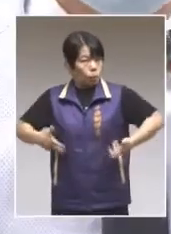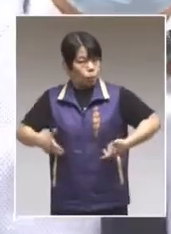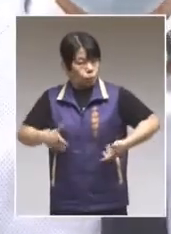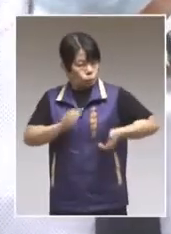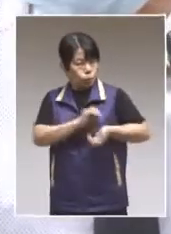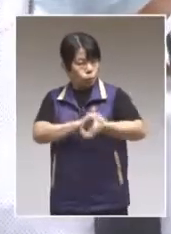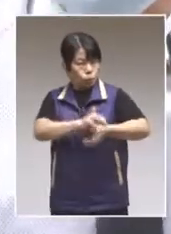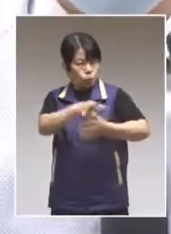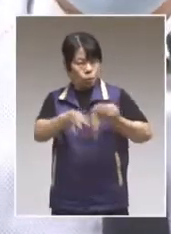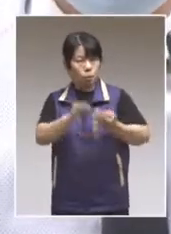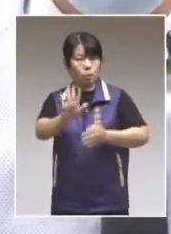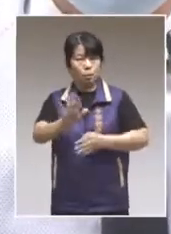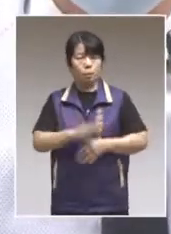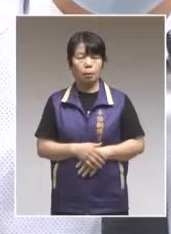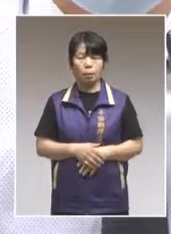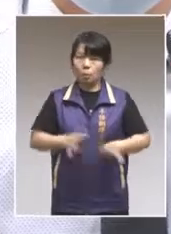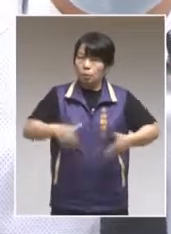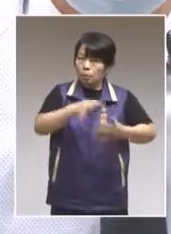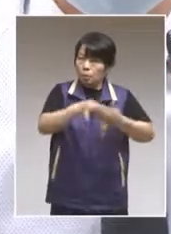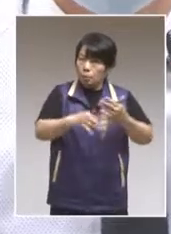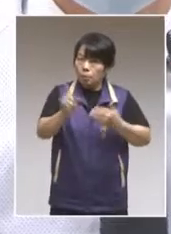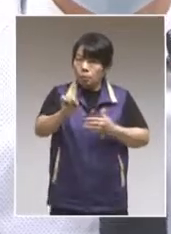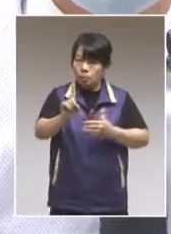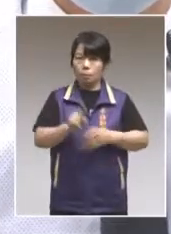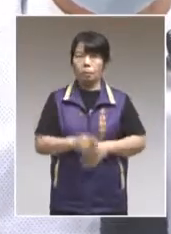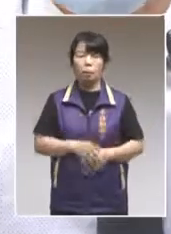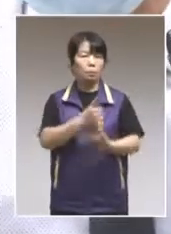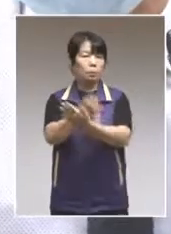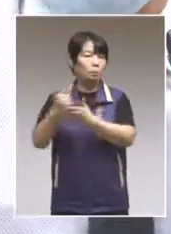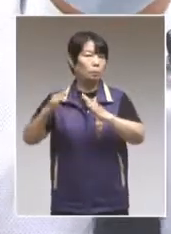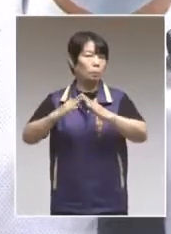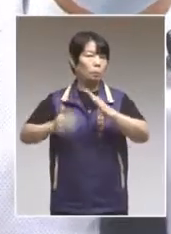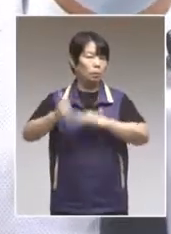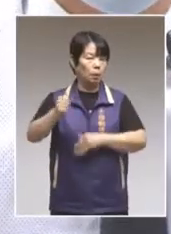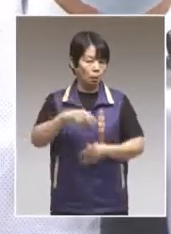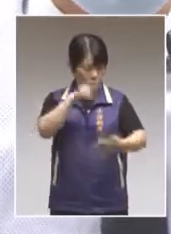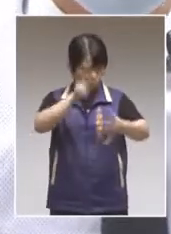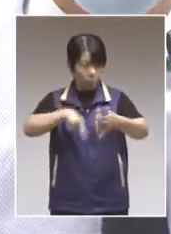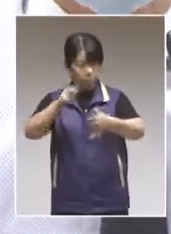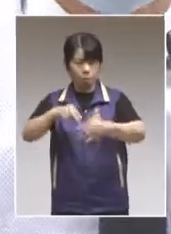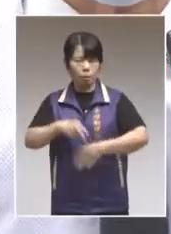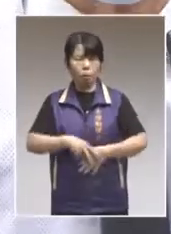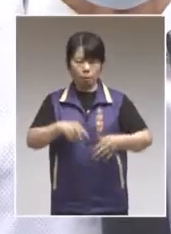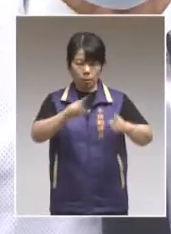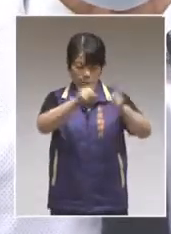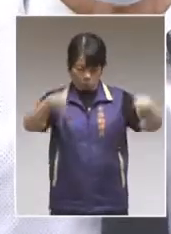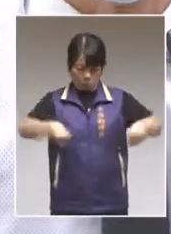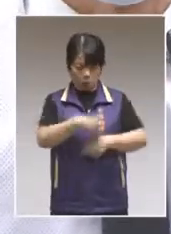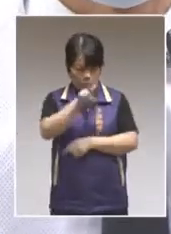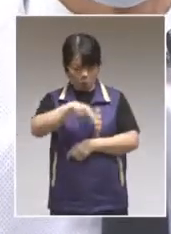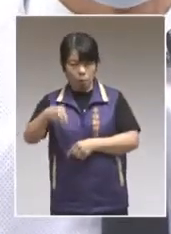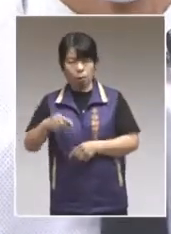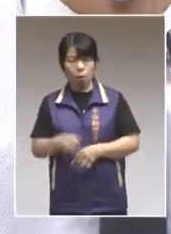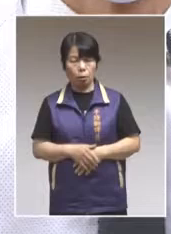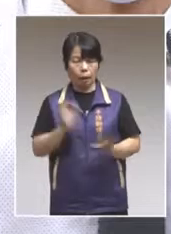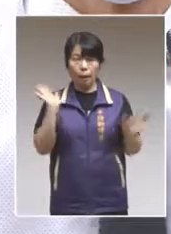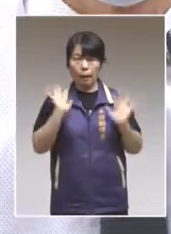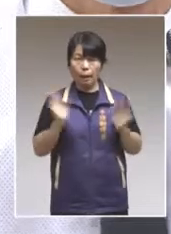医的条件。那这些紧急送医的条件，我相信每位家长，看到这些都知道说他很紧急。每个